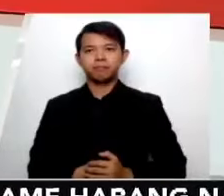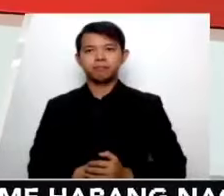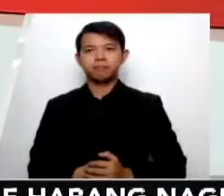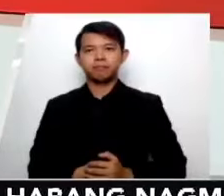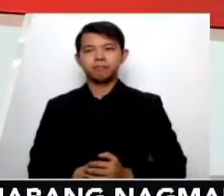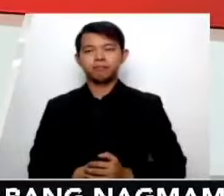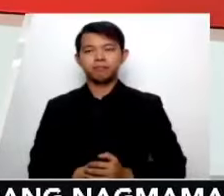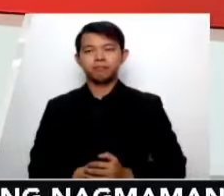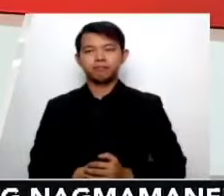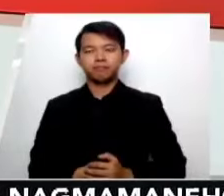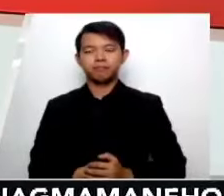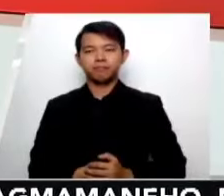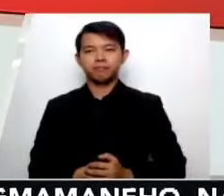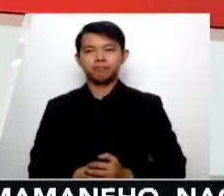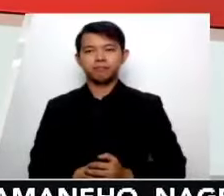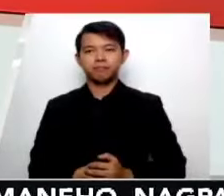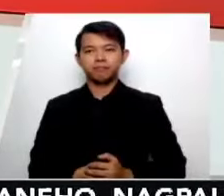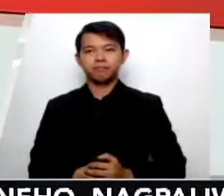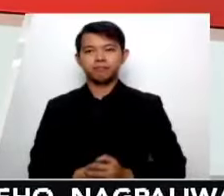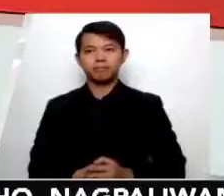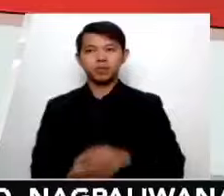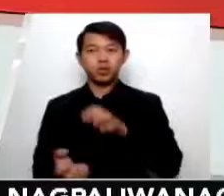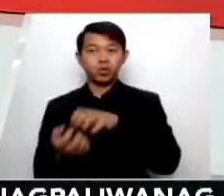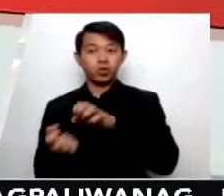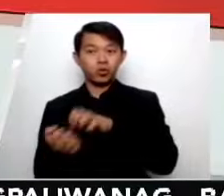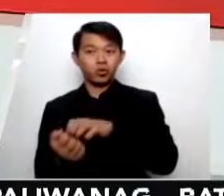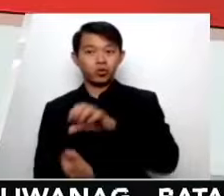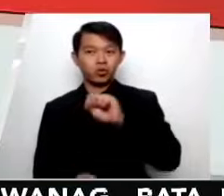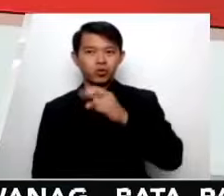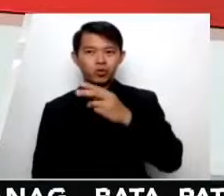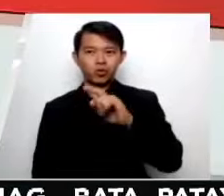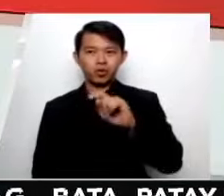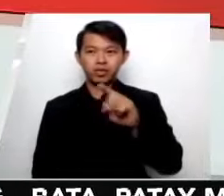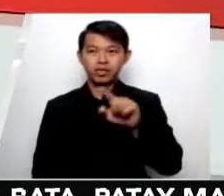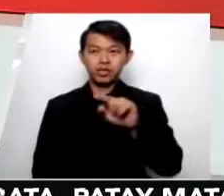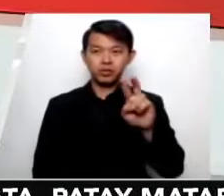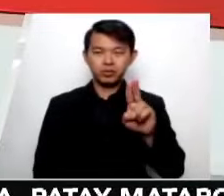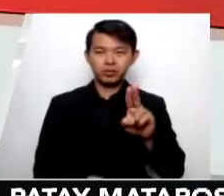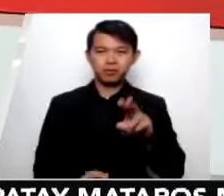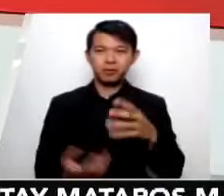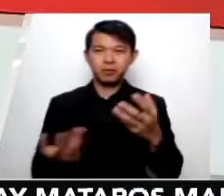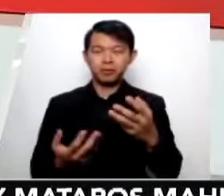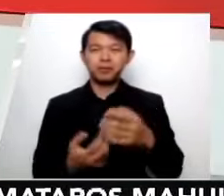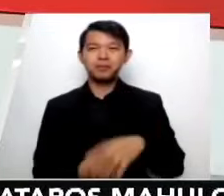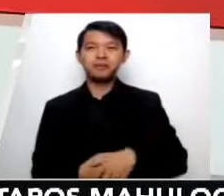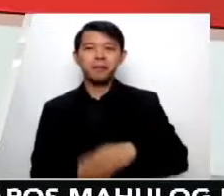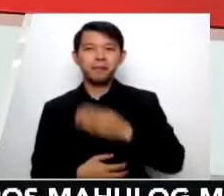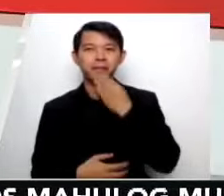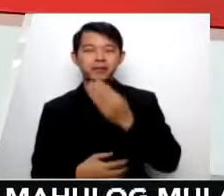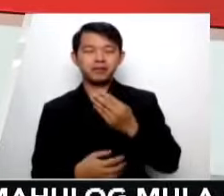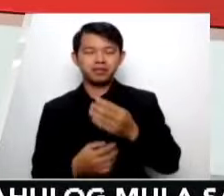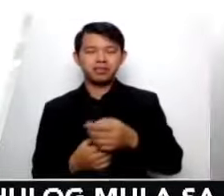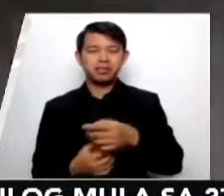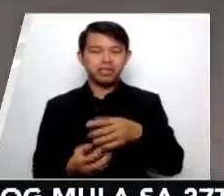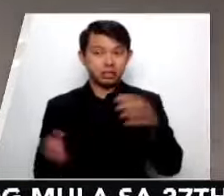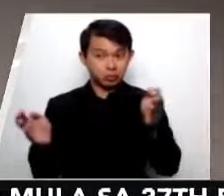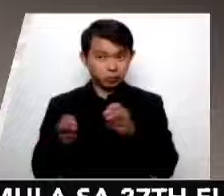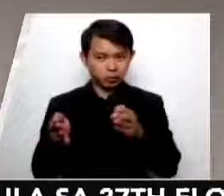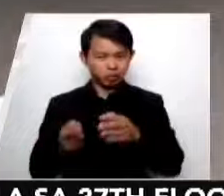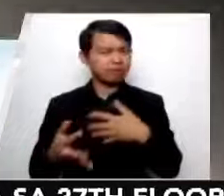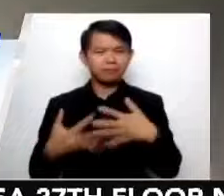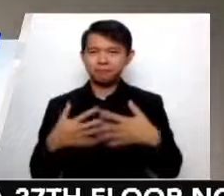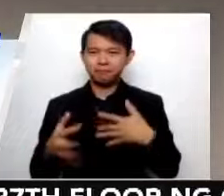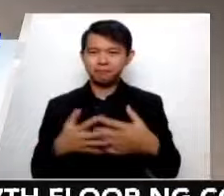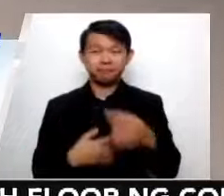Pinatunayan ng isang Shih Tzu sa Bacolod City na wala sa liit o laki ang pagiging bayani. Ayon sa kanyang amo, madaling araw noong